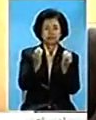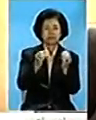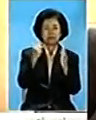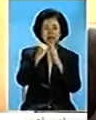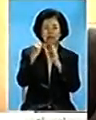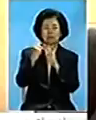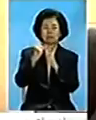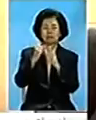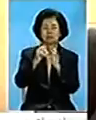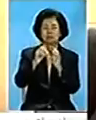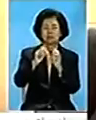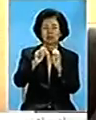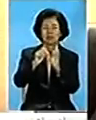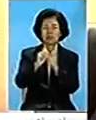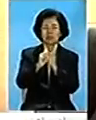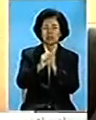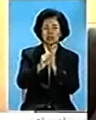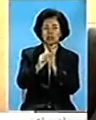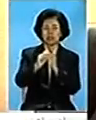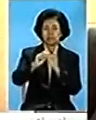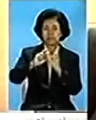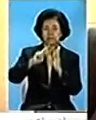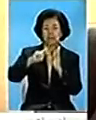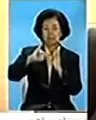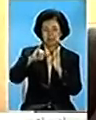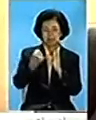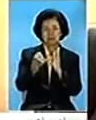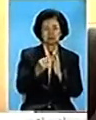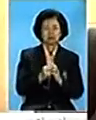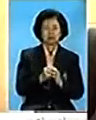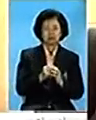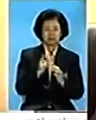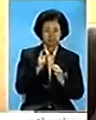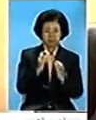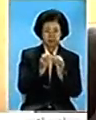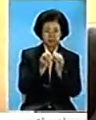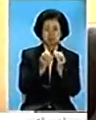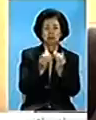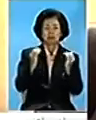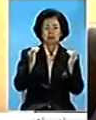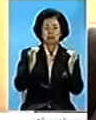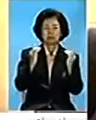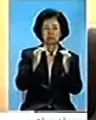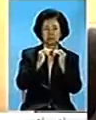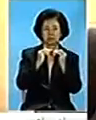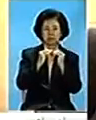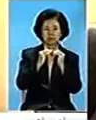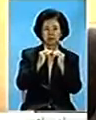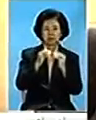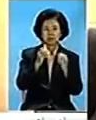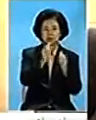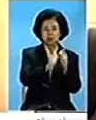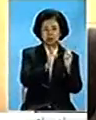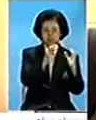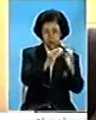เจริญจัดการตนเองเป็นธรรมนูญที่ประชาชนทุกคนมามีส่วนร่วมจากเวทีที่